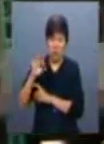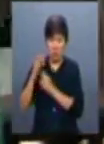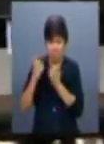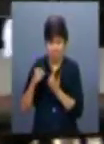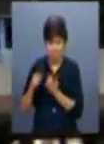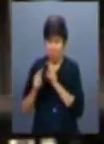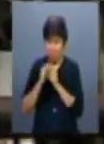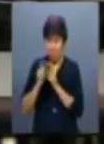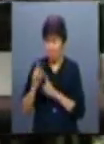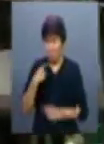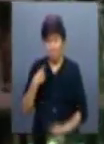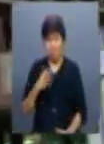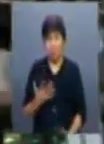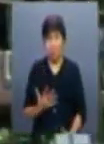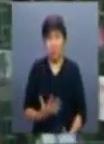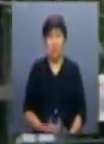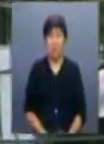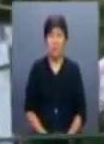ติดต่อกลับค่ะ